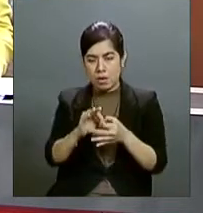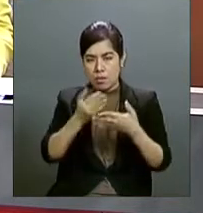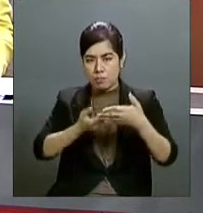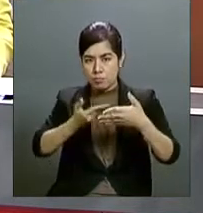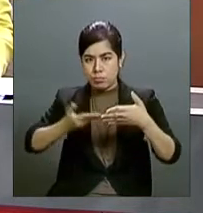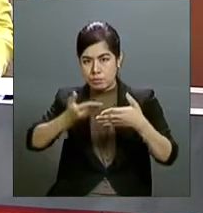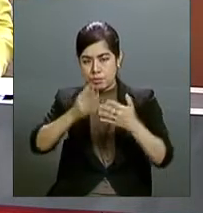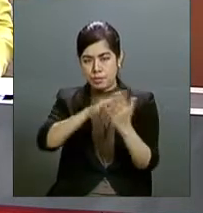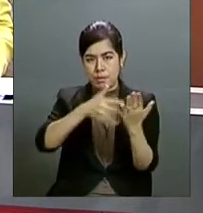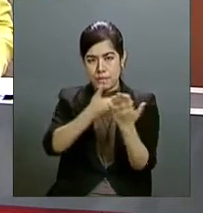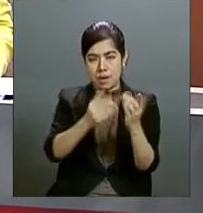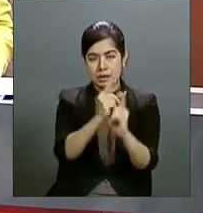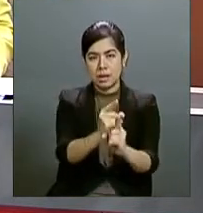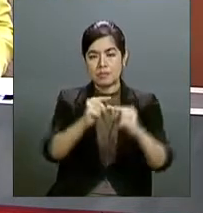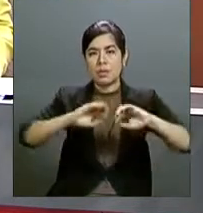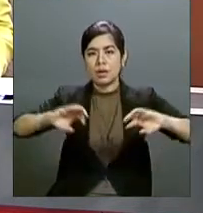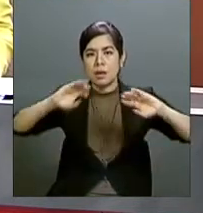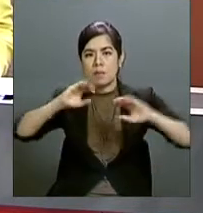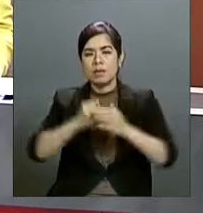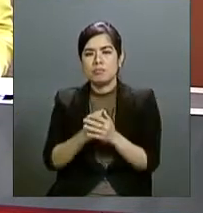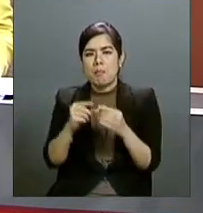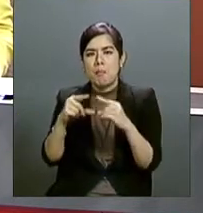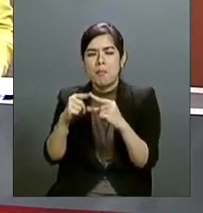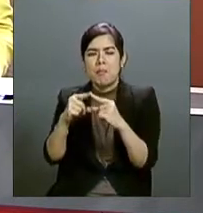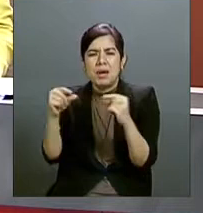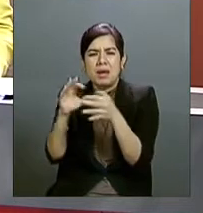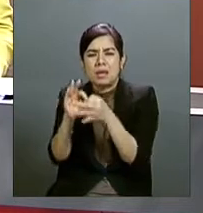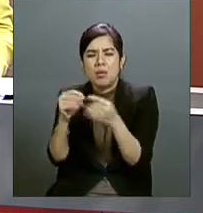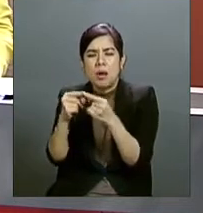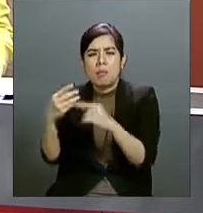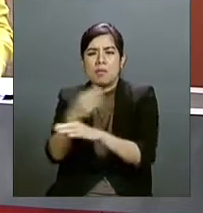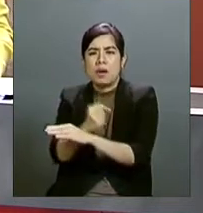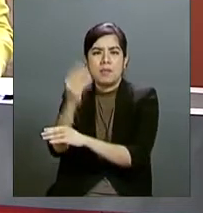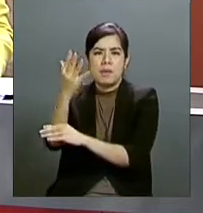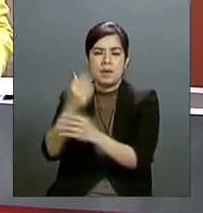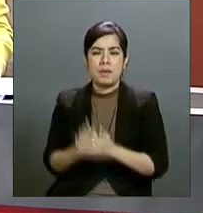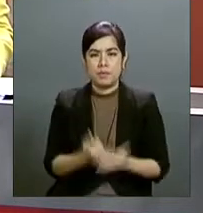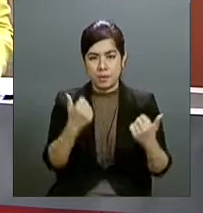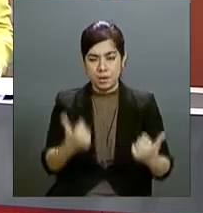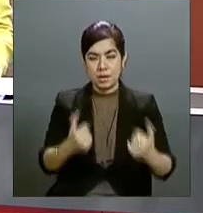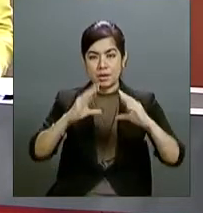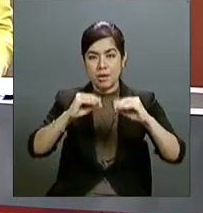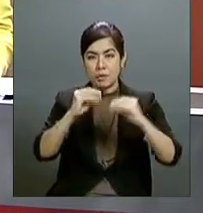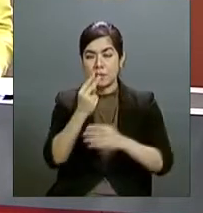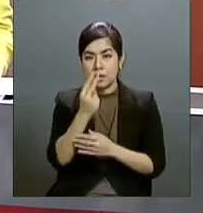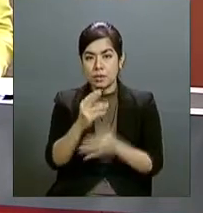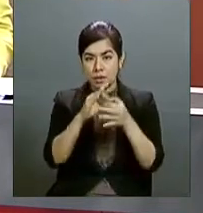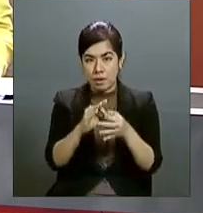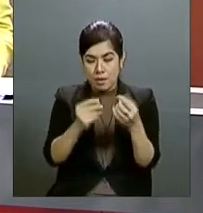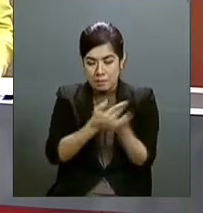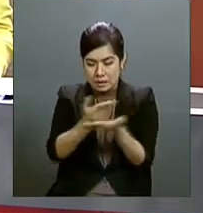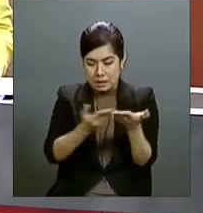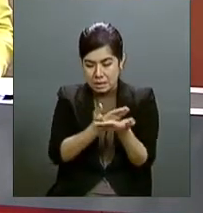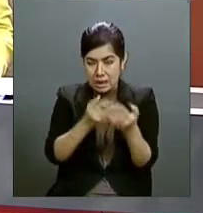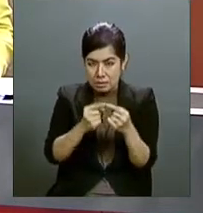บายของรัฐซึ่งไม่มีประเด็นการเมืองเข้ามาเกี่ยวข้องค่ะ ค่ะแต่ว่าการประชุมในวันนี้นะคะก็คงยังต้องติดตามประเด็นการพิจารณาให้ความเห็นช